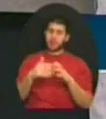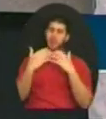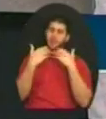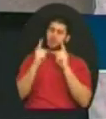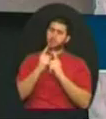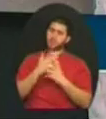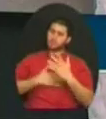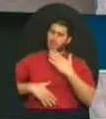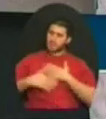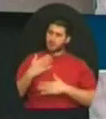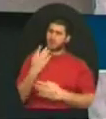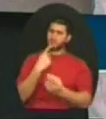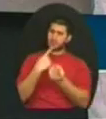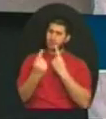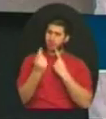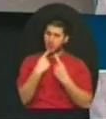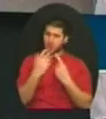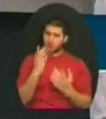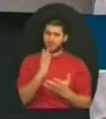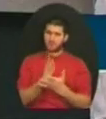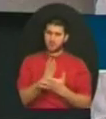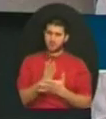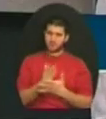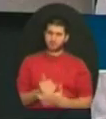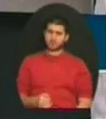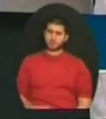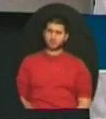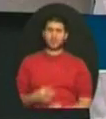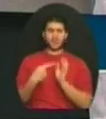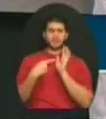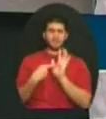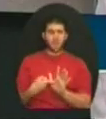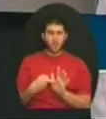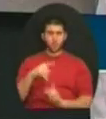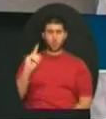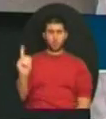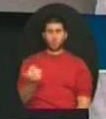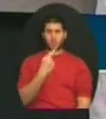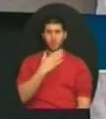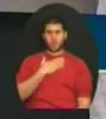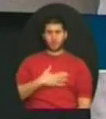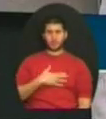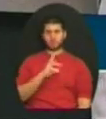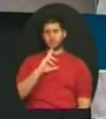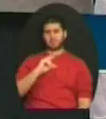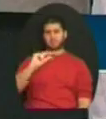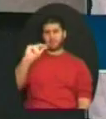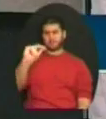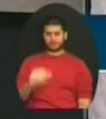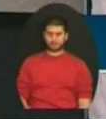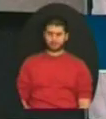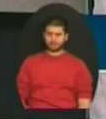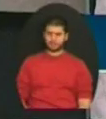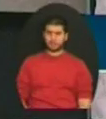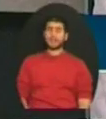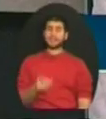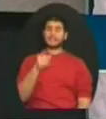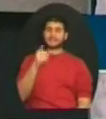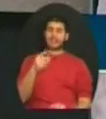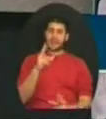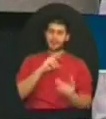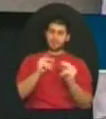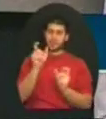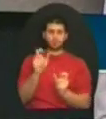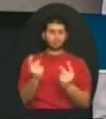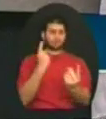פנים ולשוחח איתם ולהראות שכולנו בעצם רוצות אותו דבר. זה לדבר עם